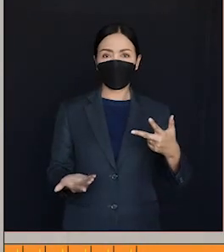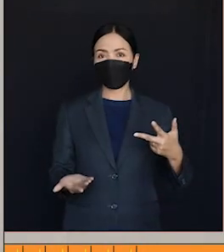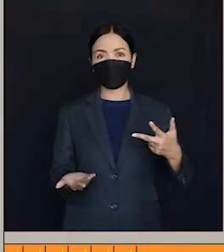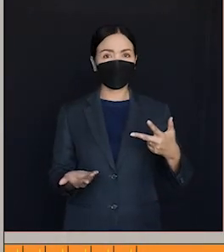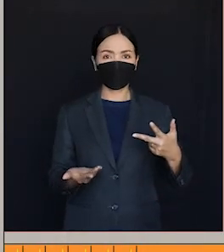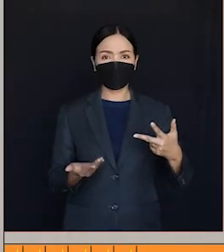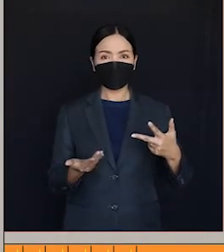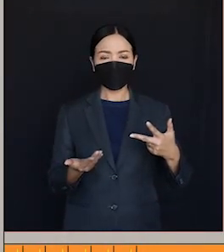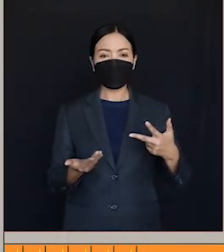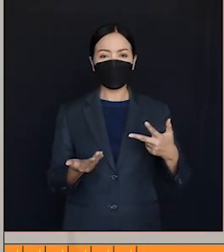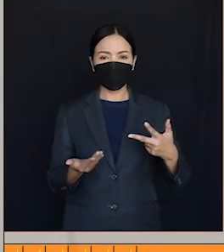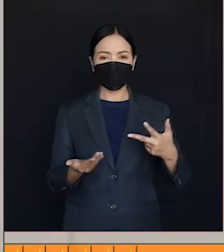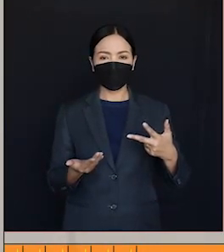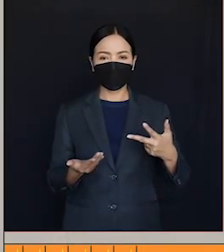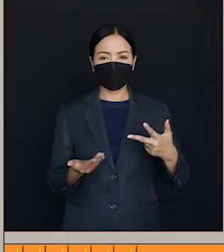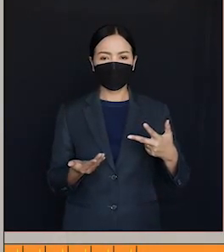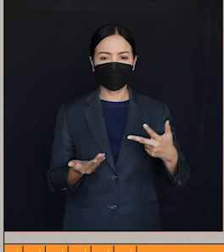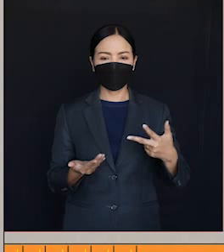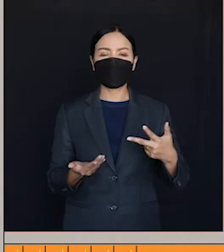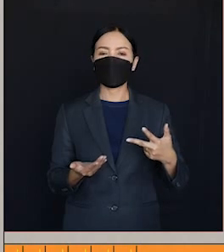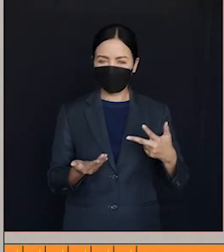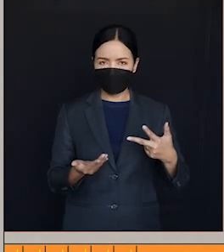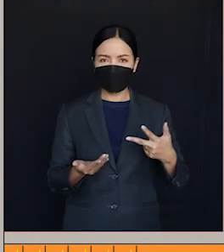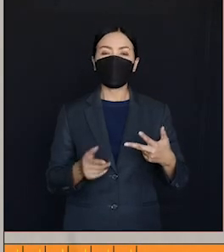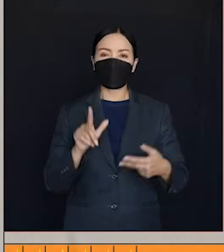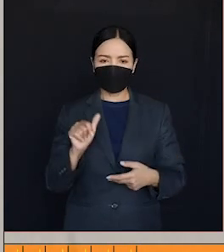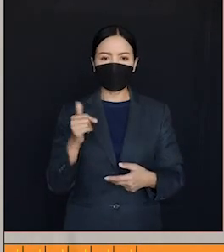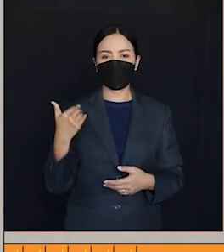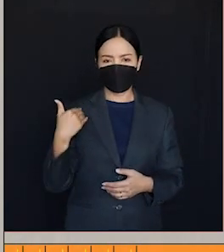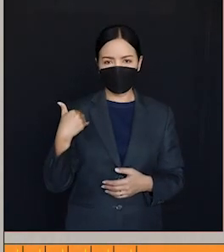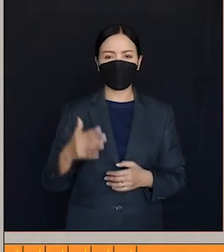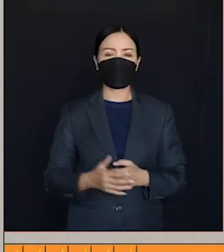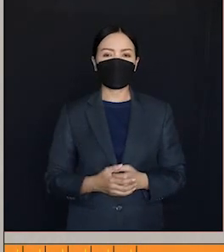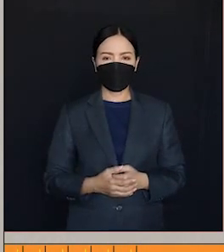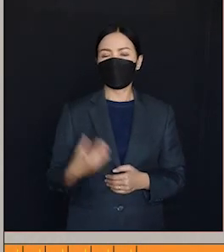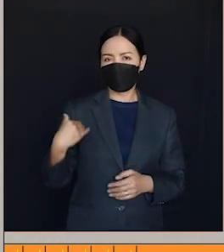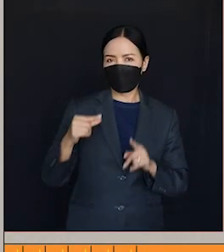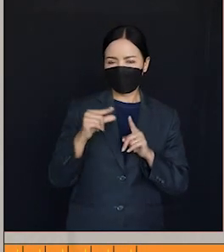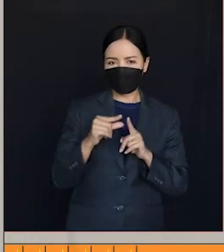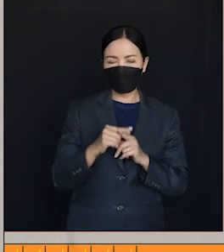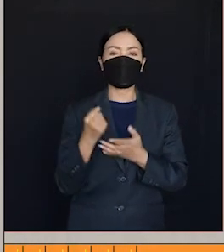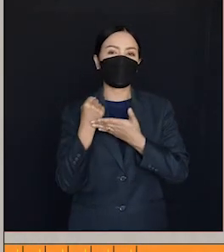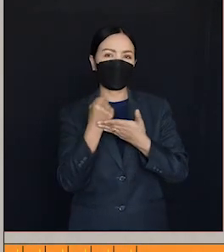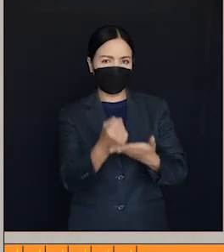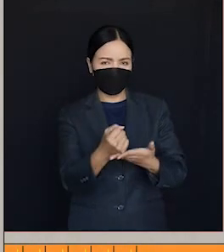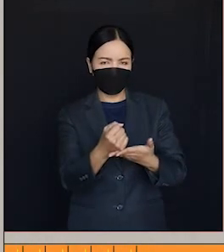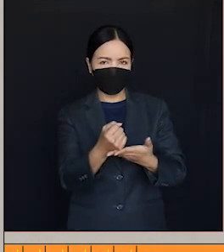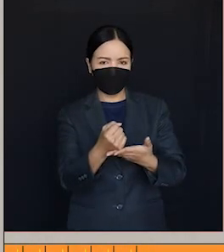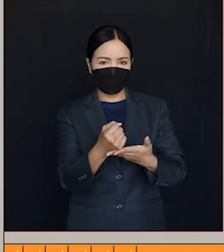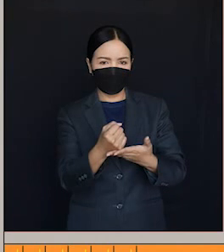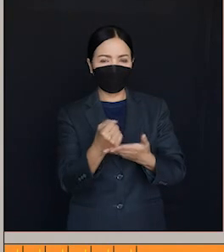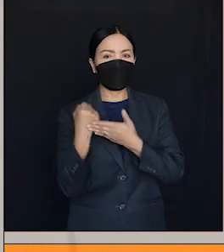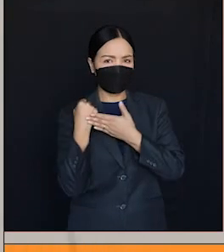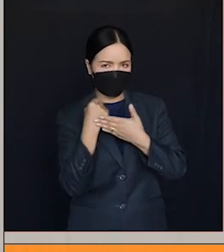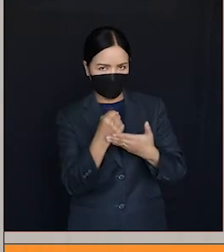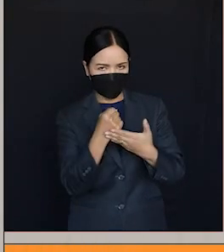คะเรามีหลักการเรื่อง reasonable accommodation การช่วยเหลือที่เหม